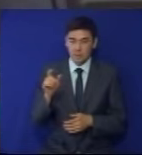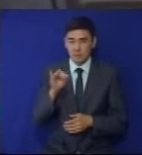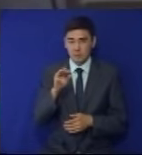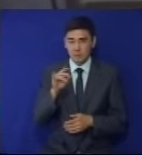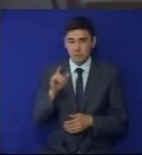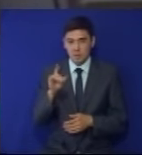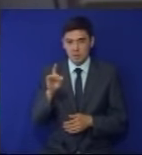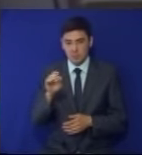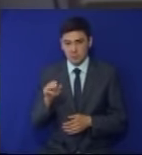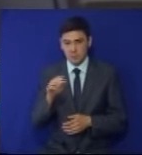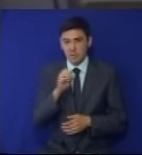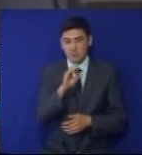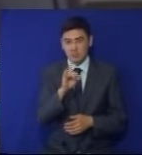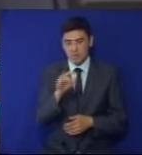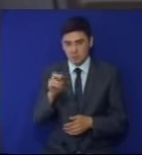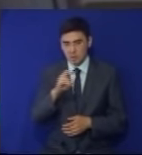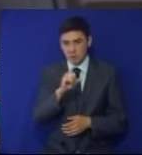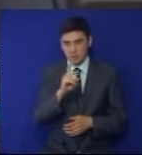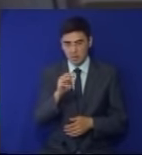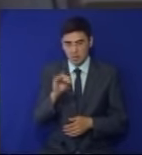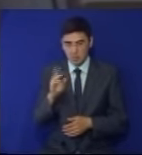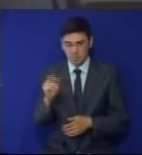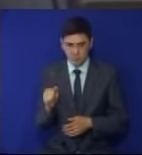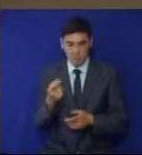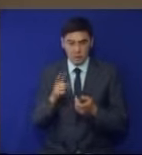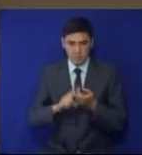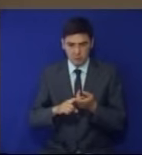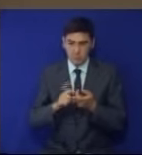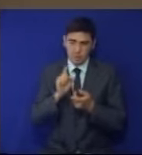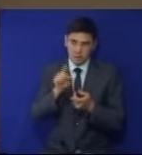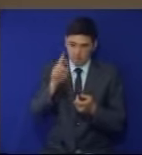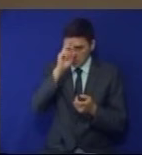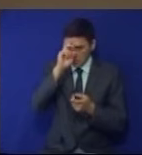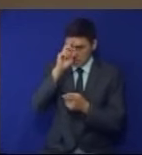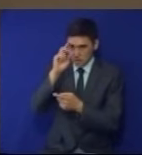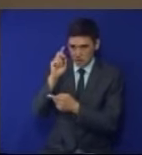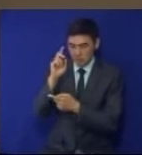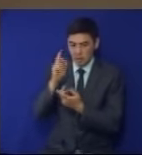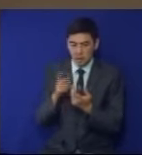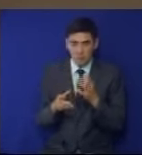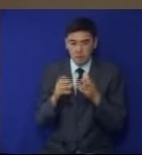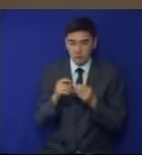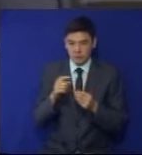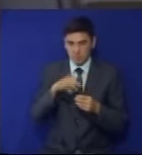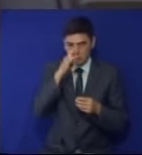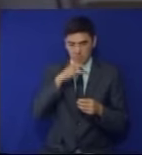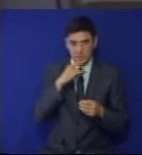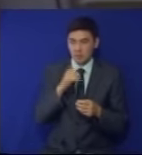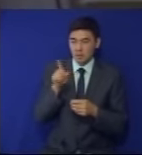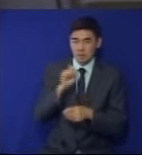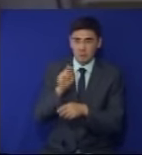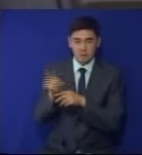евразиялық экономикалық қоғамдастық шеңберіндегі мемлекеттерді олардың еңбек қызметін жүзеге асыру кезіндегі